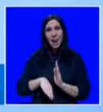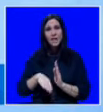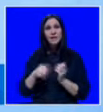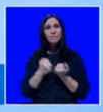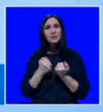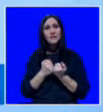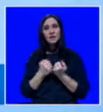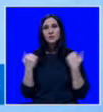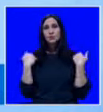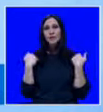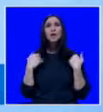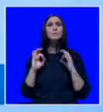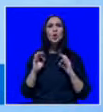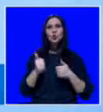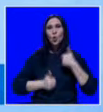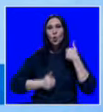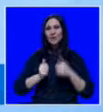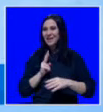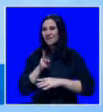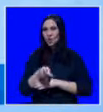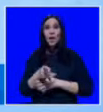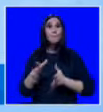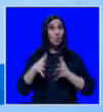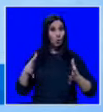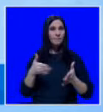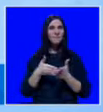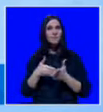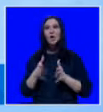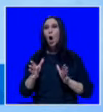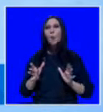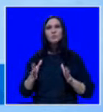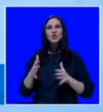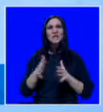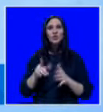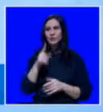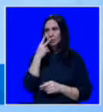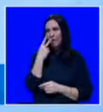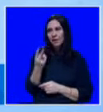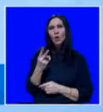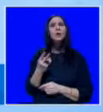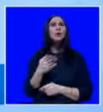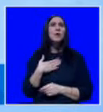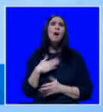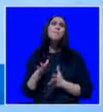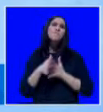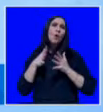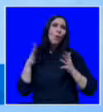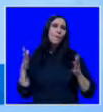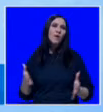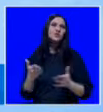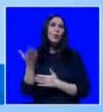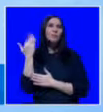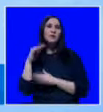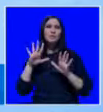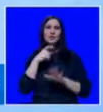за студенти, т.е. конкуренцията на входа стана по-голяма, въпреки че обществото не го е забелязало, тя съществува много повече от преди 10